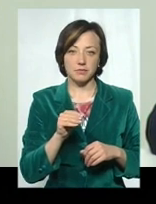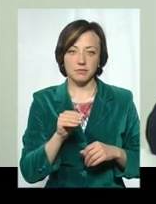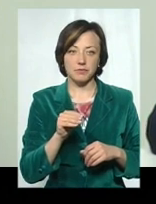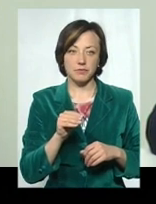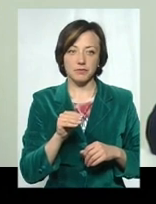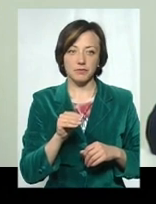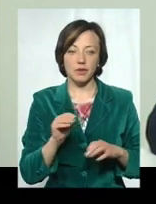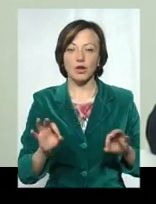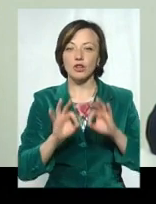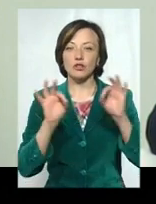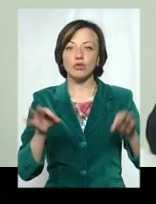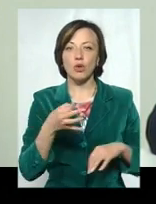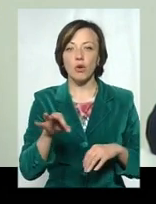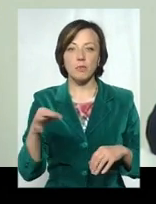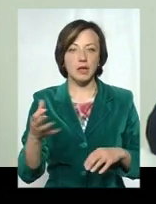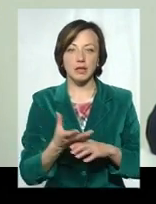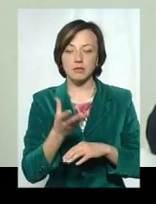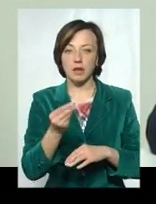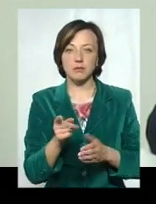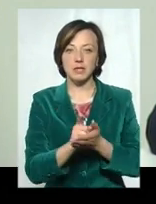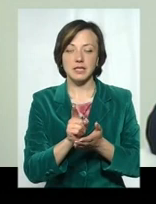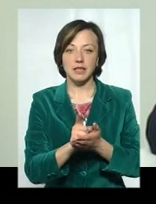жодної копійки не сплачували в пенсійний фонд. Ніколи.